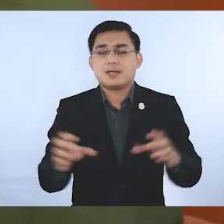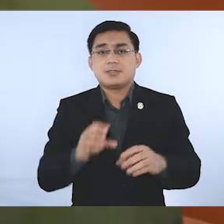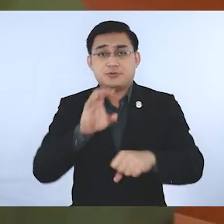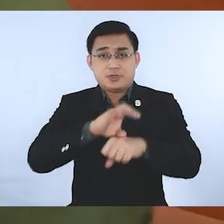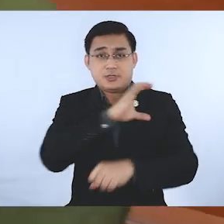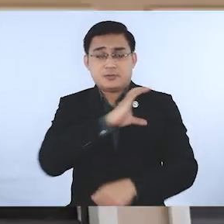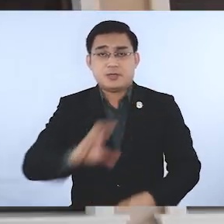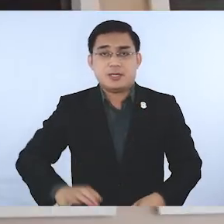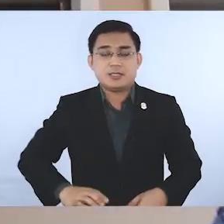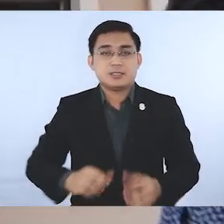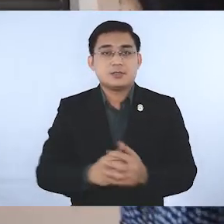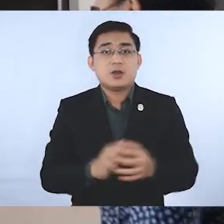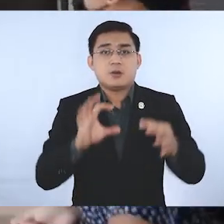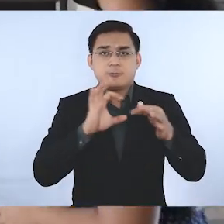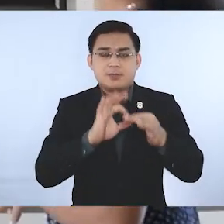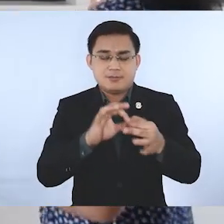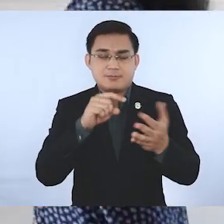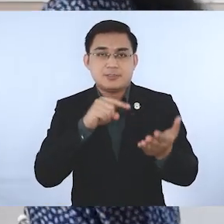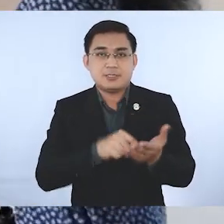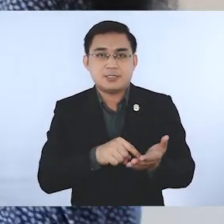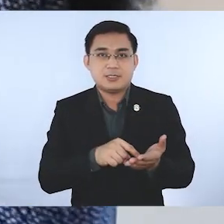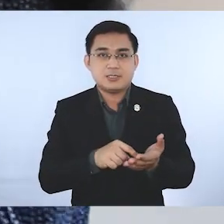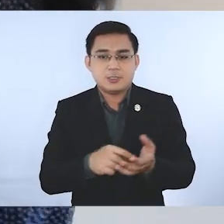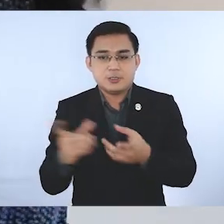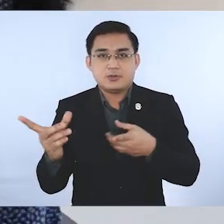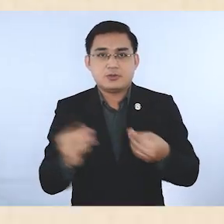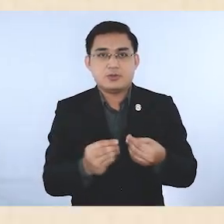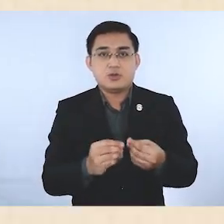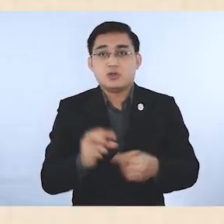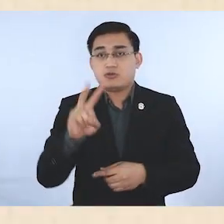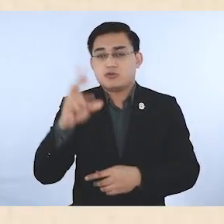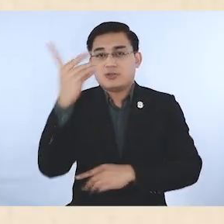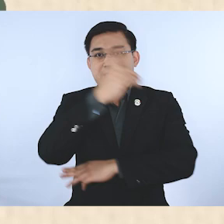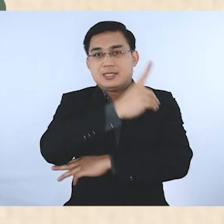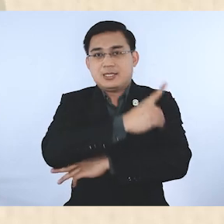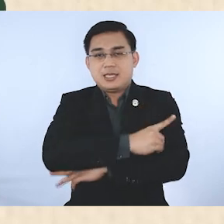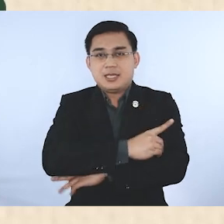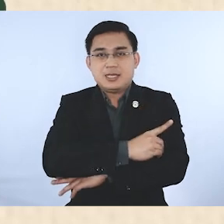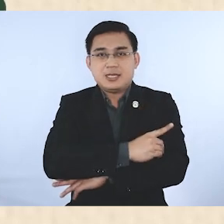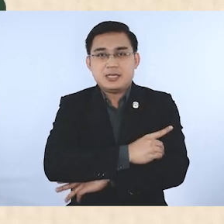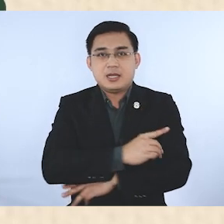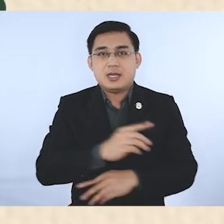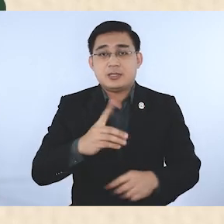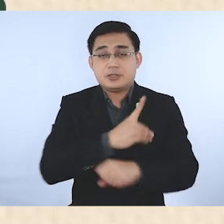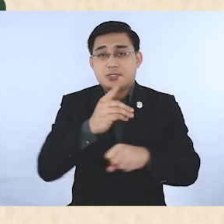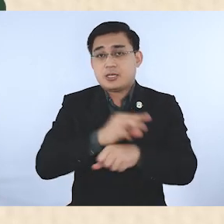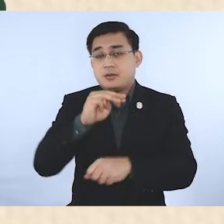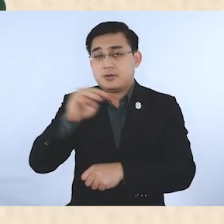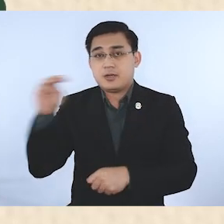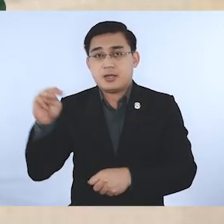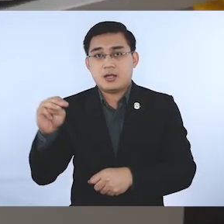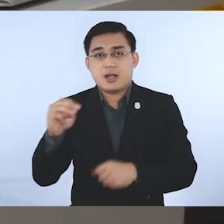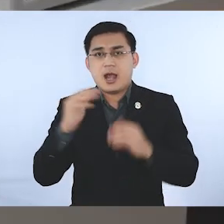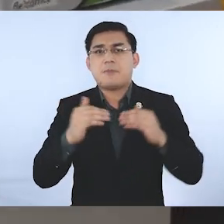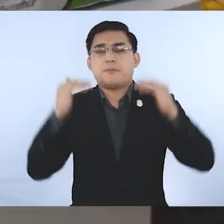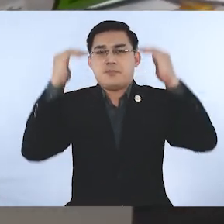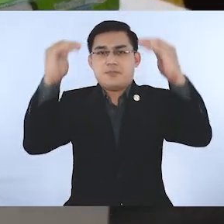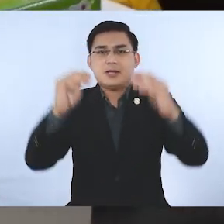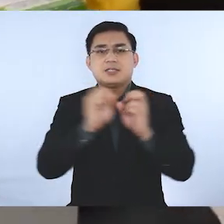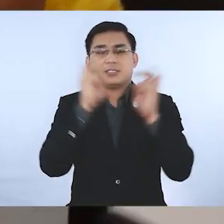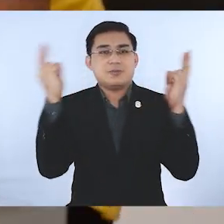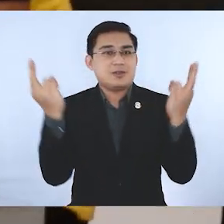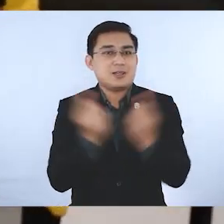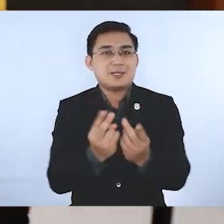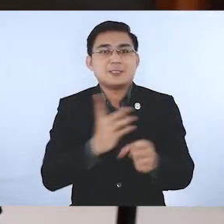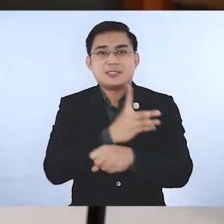Cristo. Kaugnay nito, nagsagawa ng two-day District Multimedia Advanced and Hands-on Seminar ang